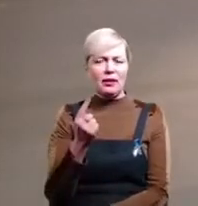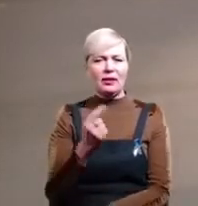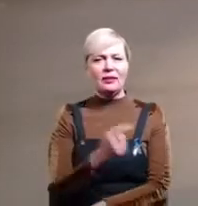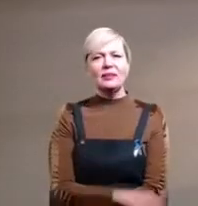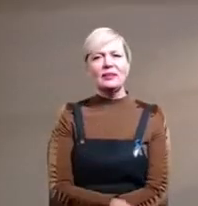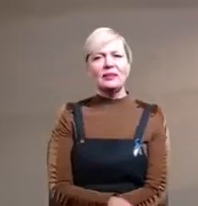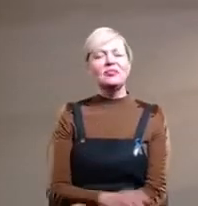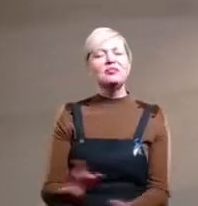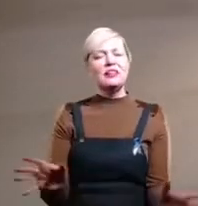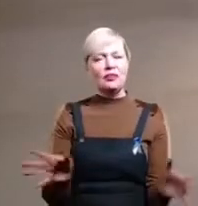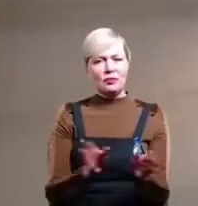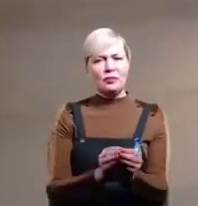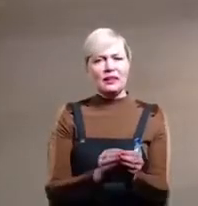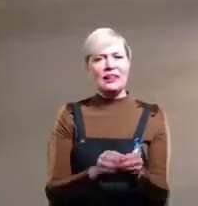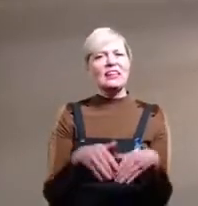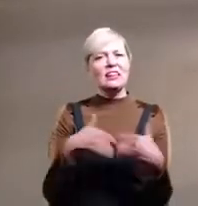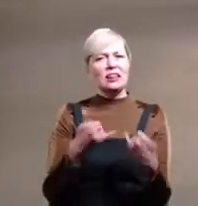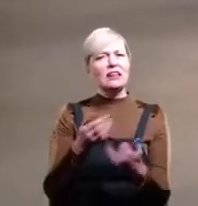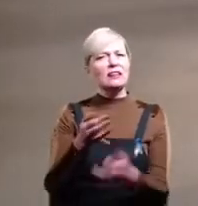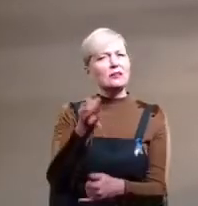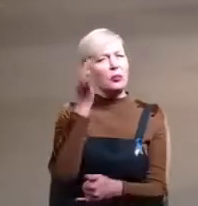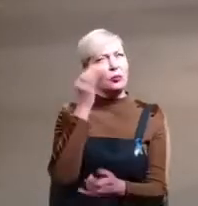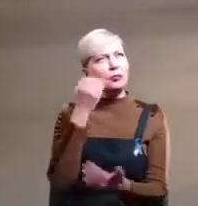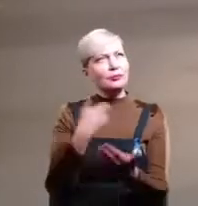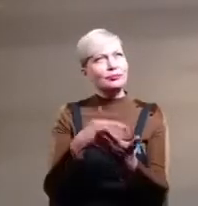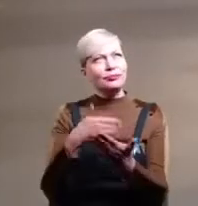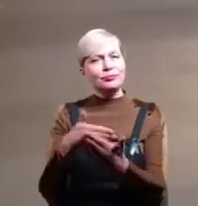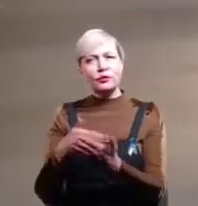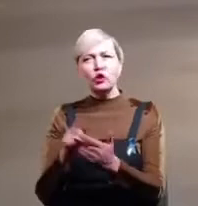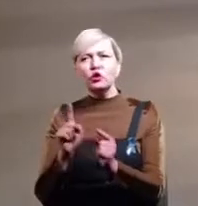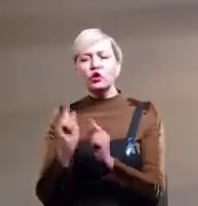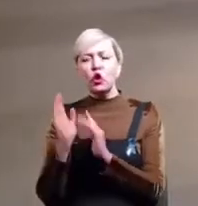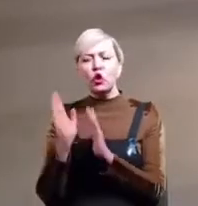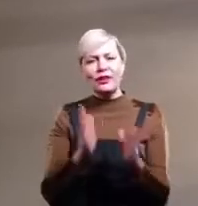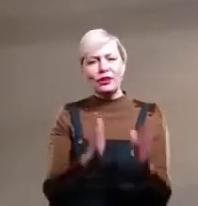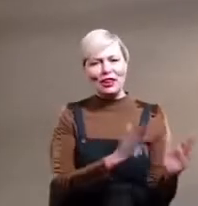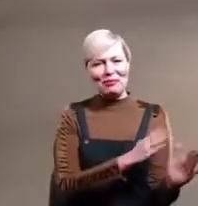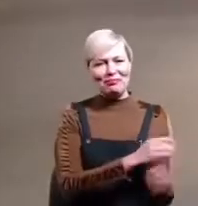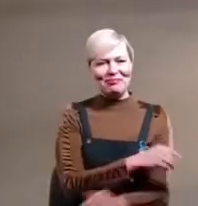уже, мы сейчас вспомним просто по рисунку, что зачем.